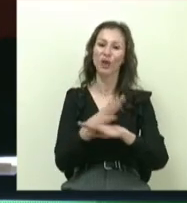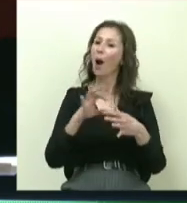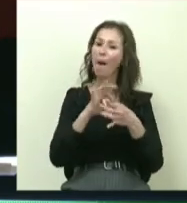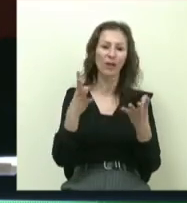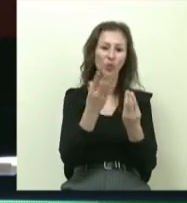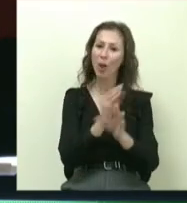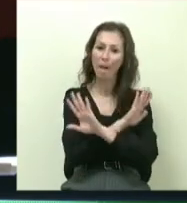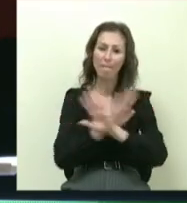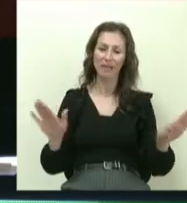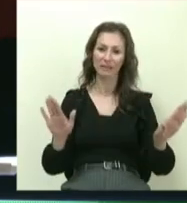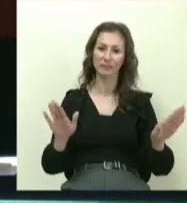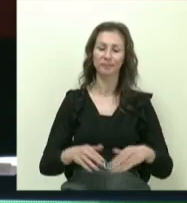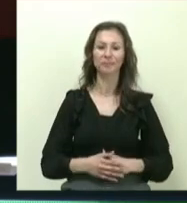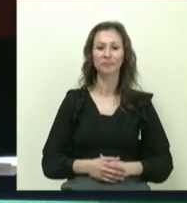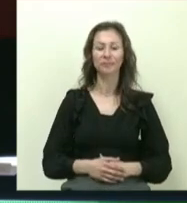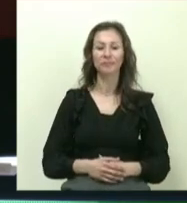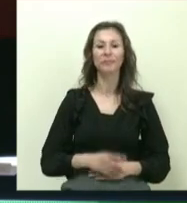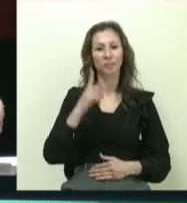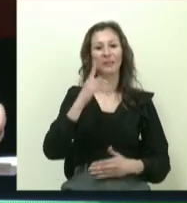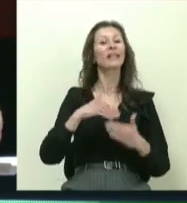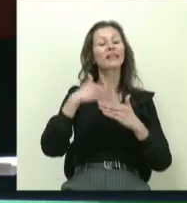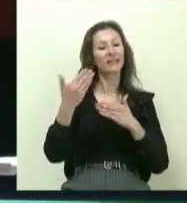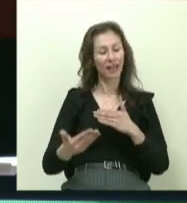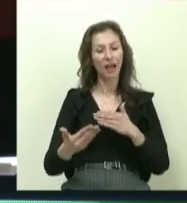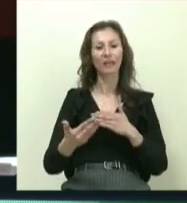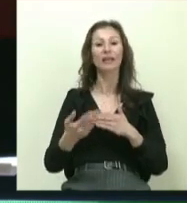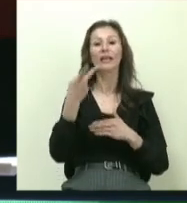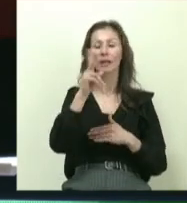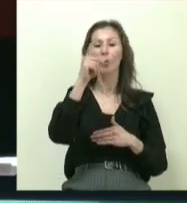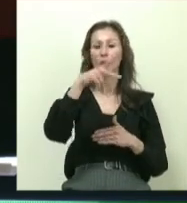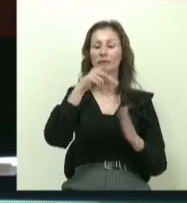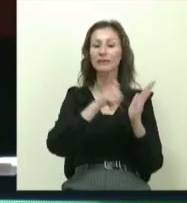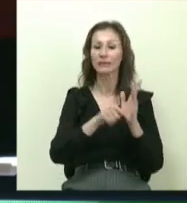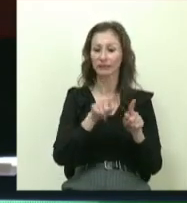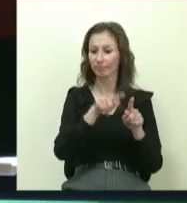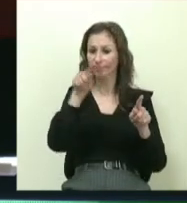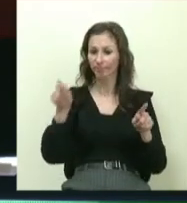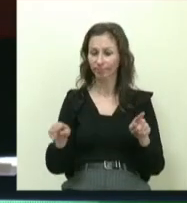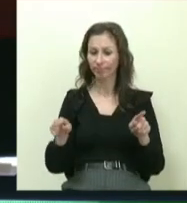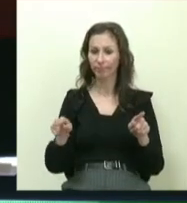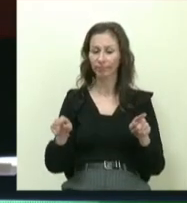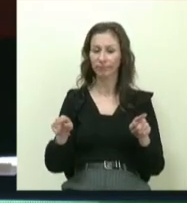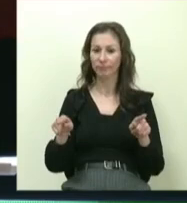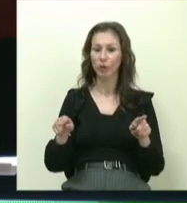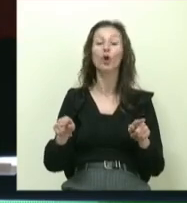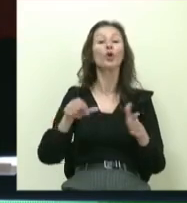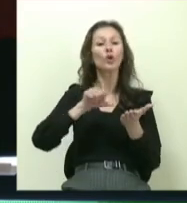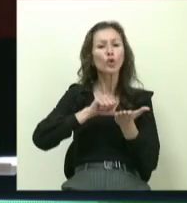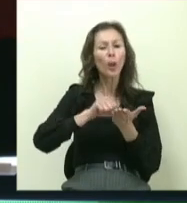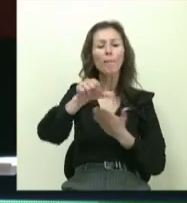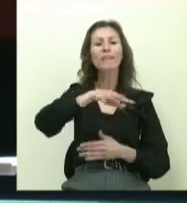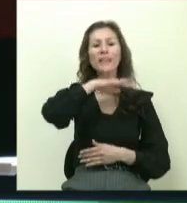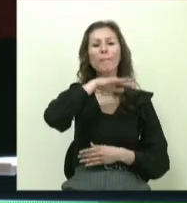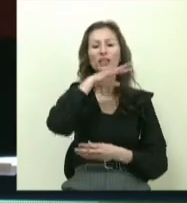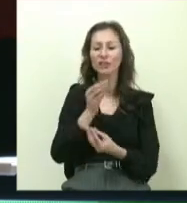olamaz bir diğer taraftan 2018'den bu yana tüm yabancı